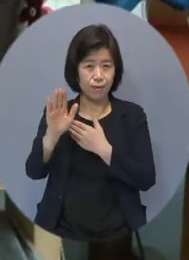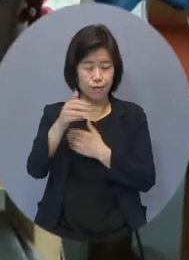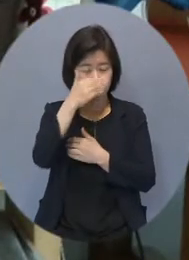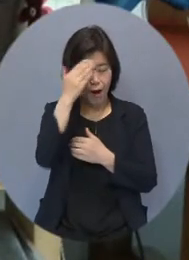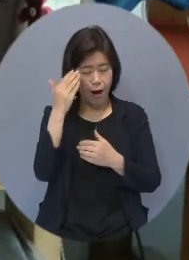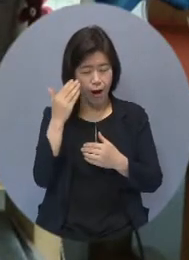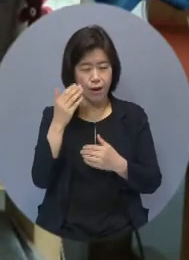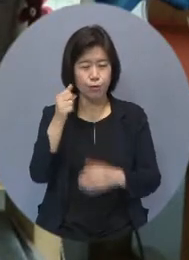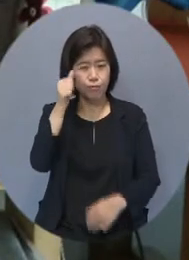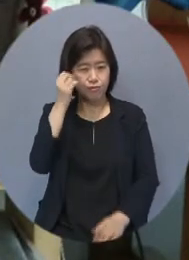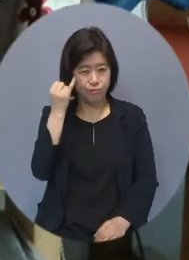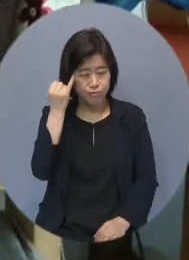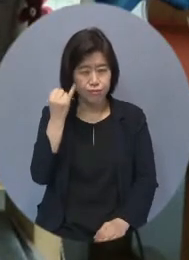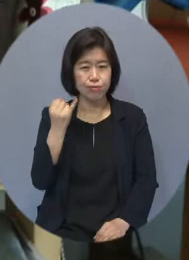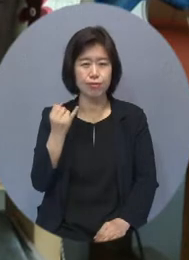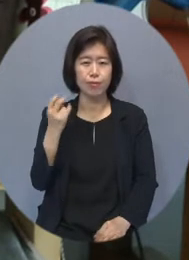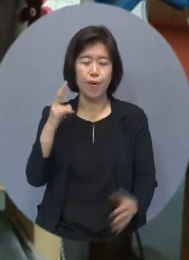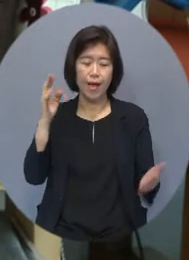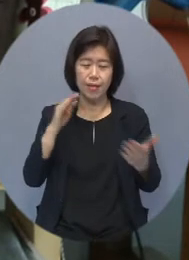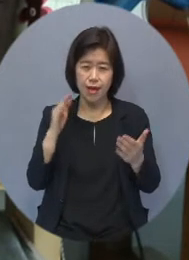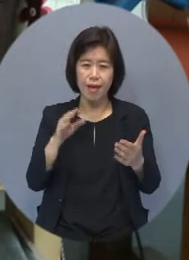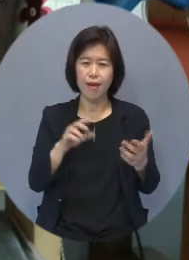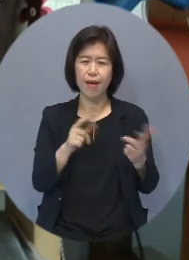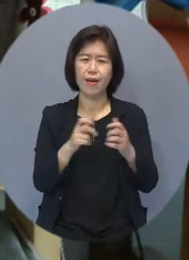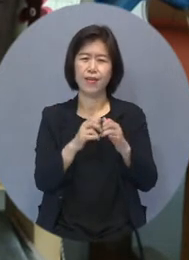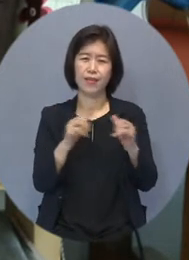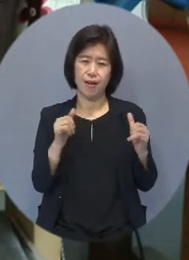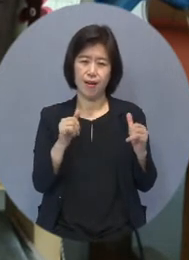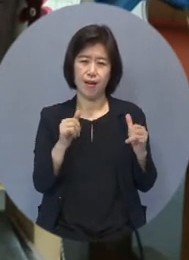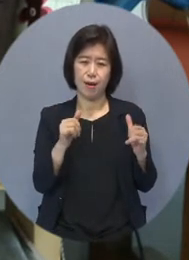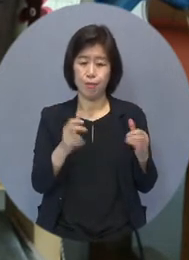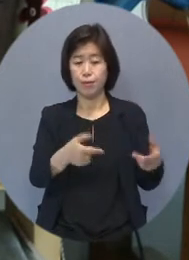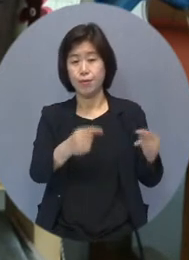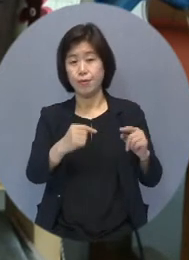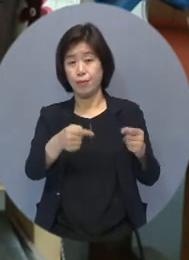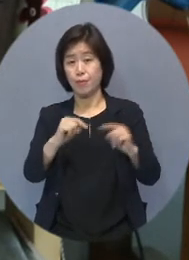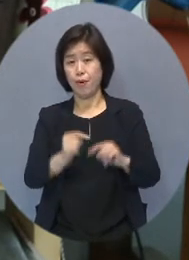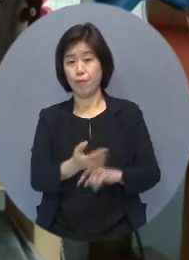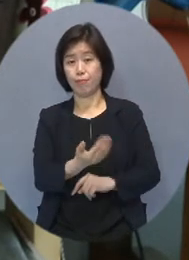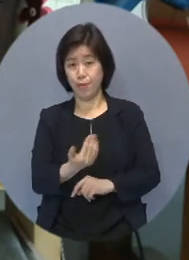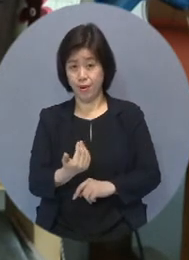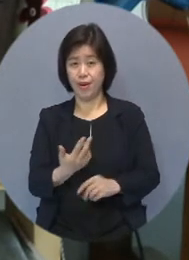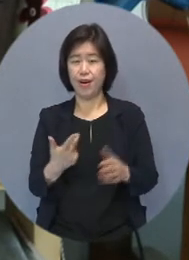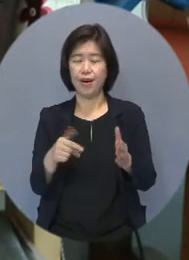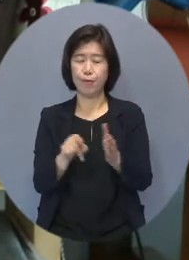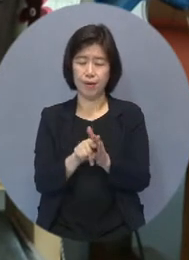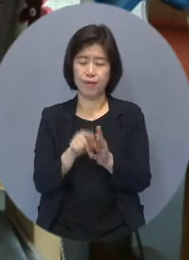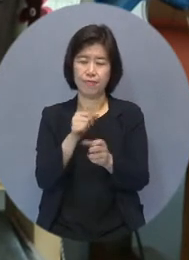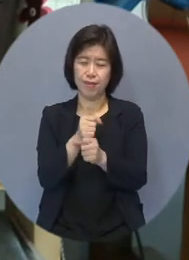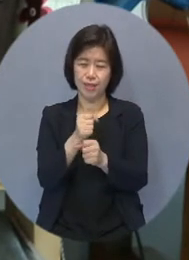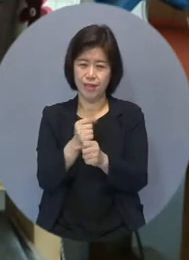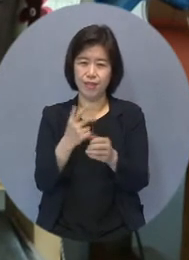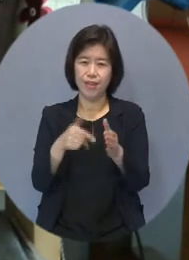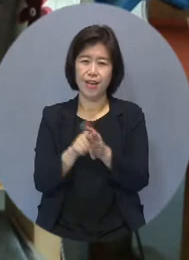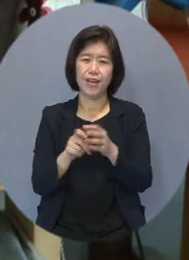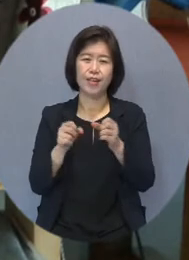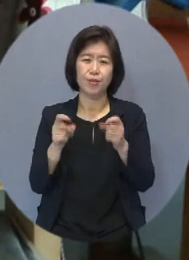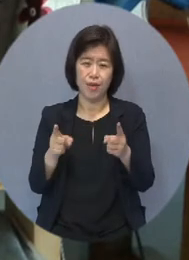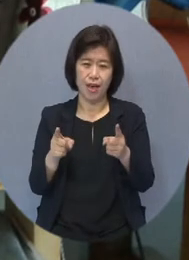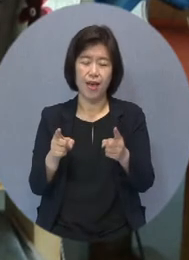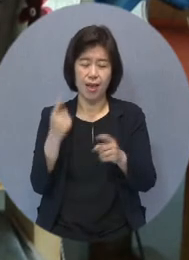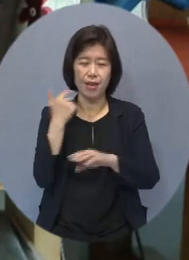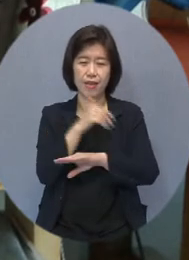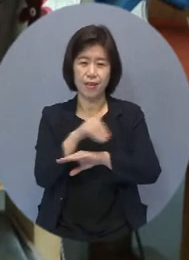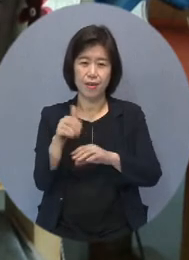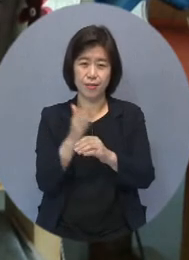뭐 다양한 좀 층이 이 도서 만드는 데 참여를 할 수 있도록 좀 매체도 좀 늘리려고 하고 있어요.